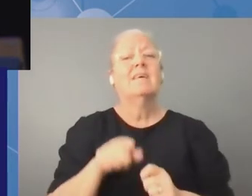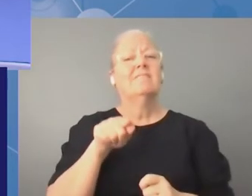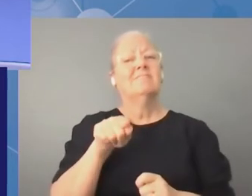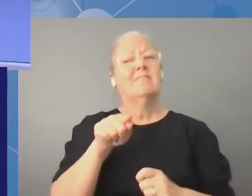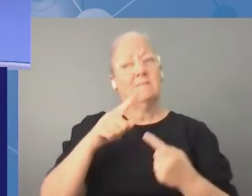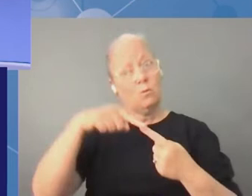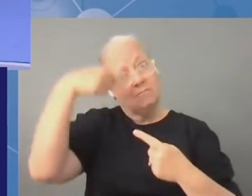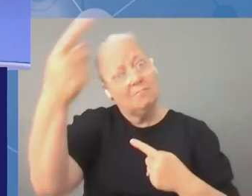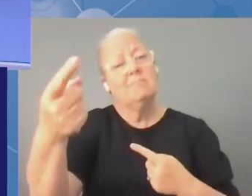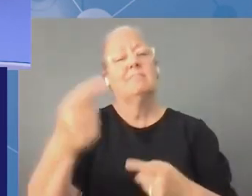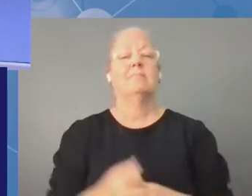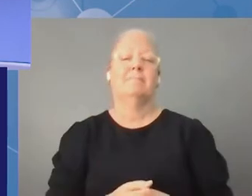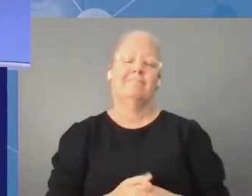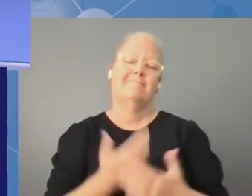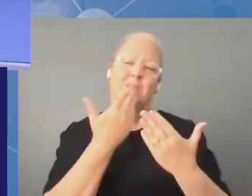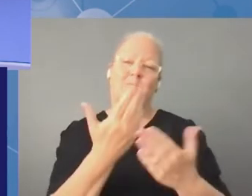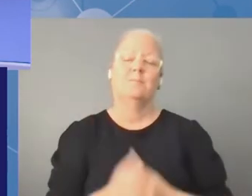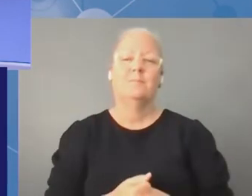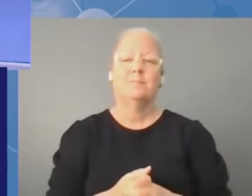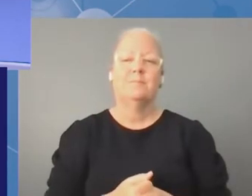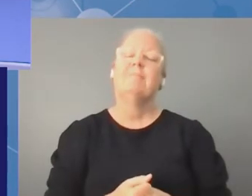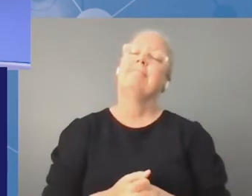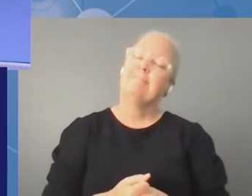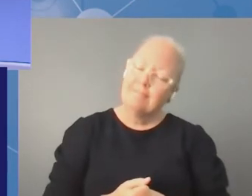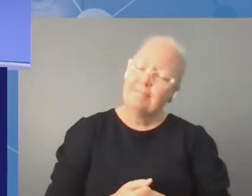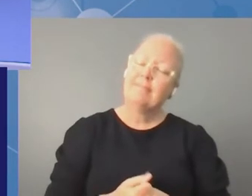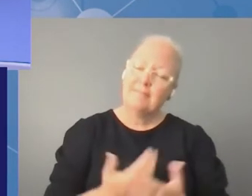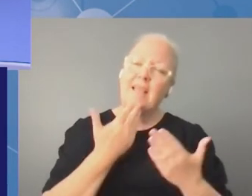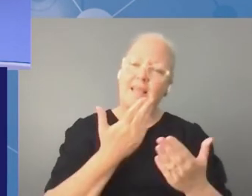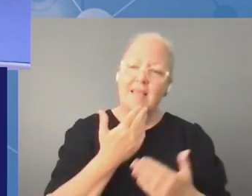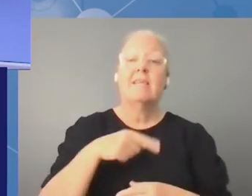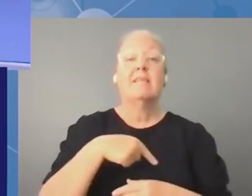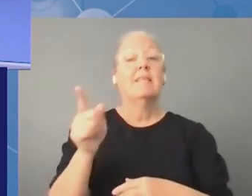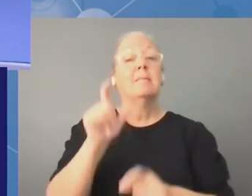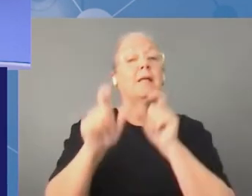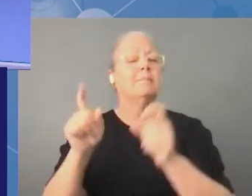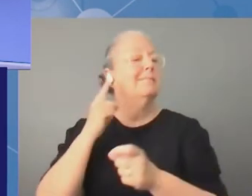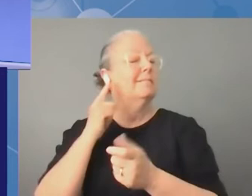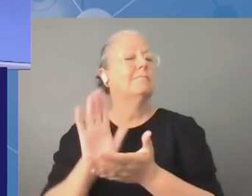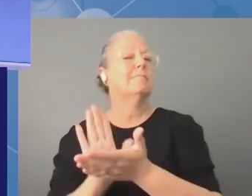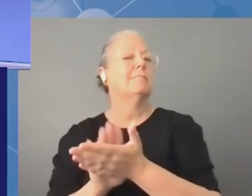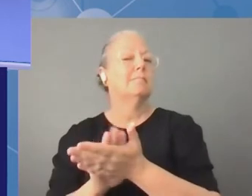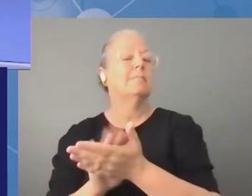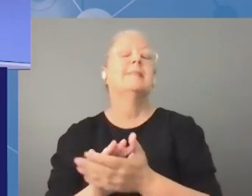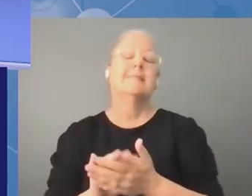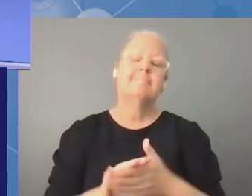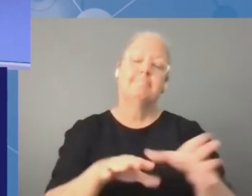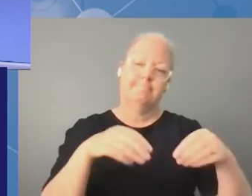في هذه المواصفات للوصول إلى هذه المنح. شكرا جزيلا.